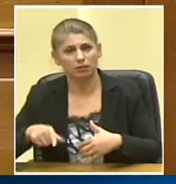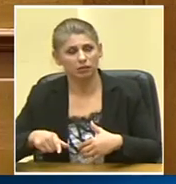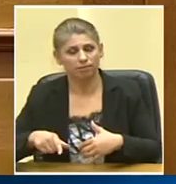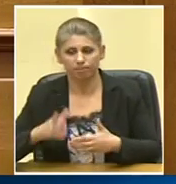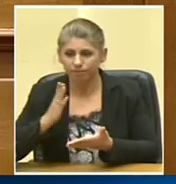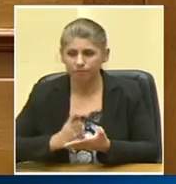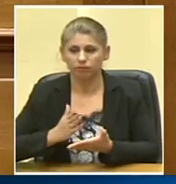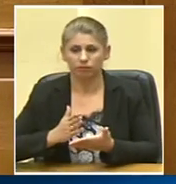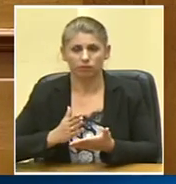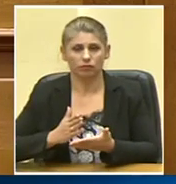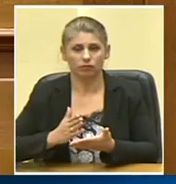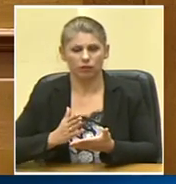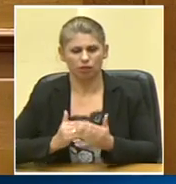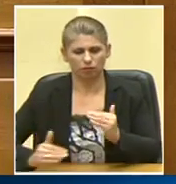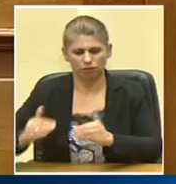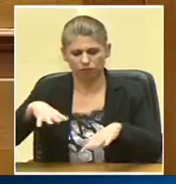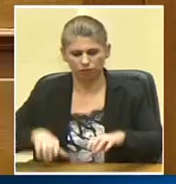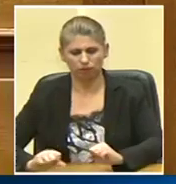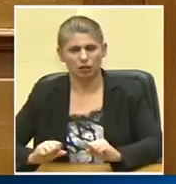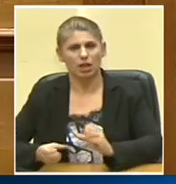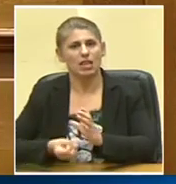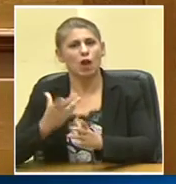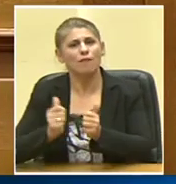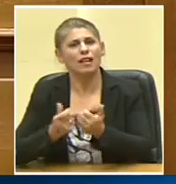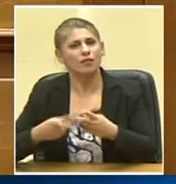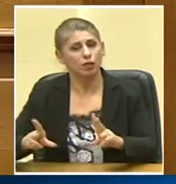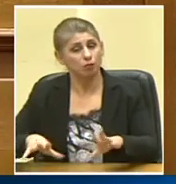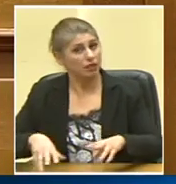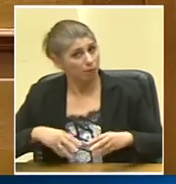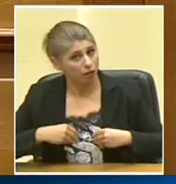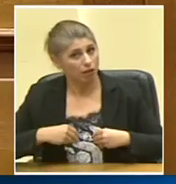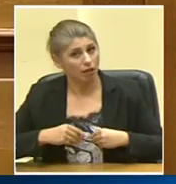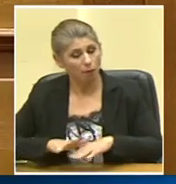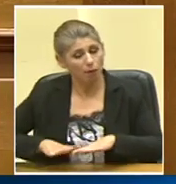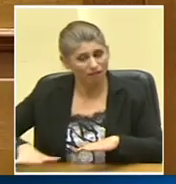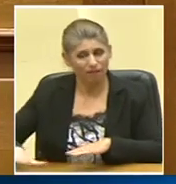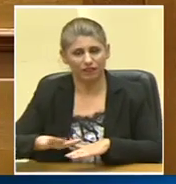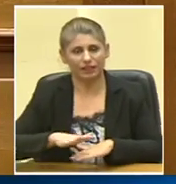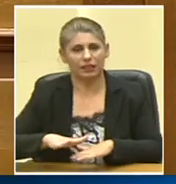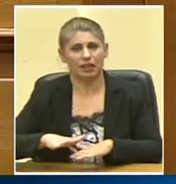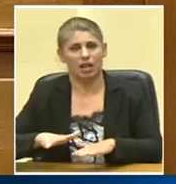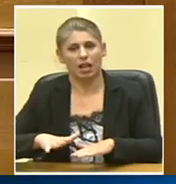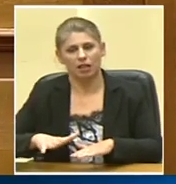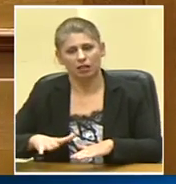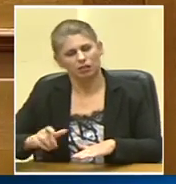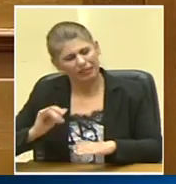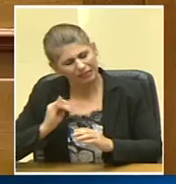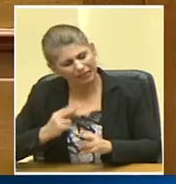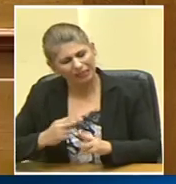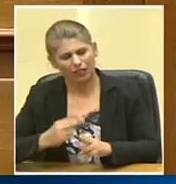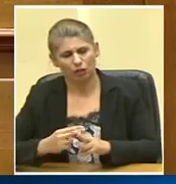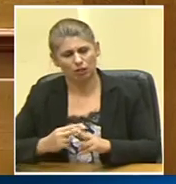καταλύτης για την ηγεμονία του νέου φιλελευθερισμού, την αποδοχή του δηλαδή από ευρύτερα λαϊκά στρώματα και κυρίως από τα μεσαία στρώματα.